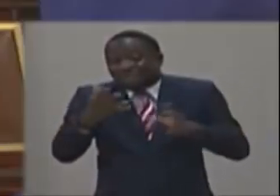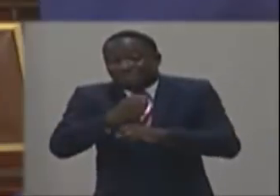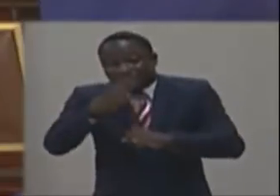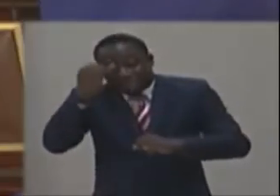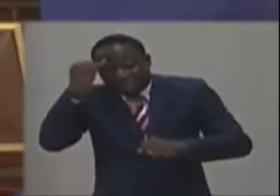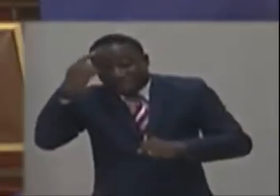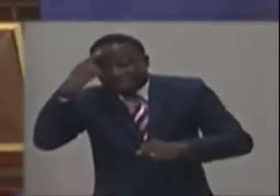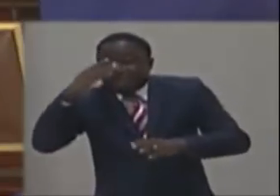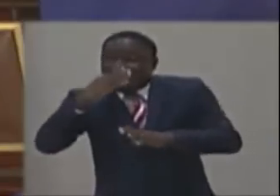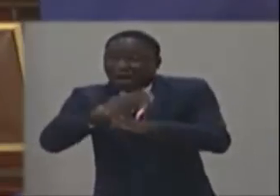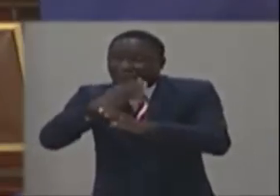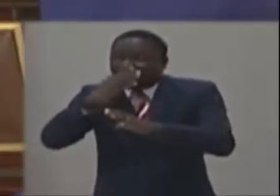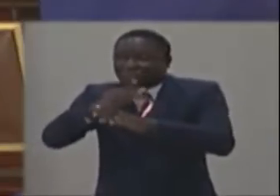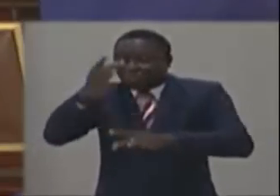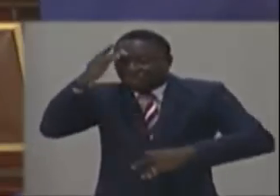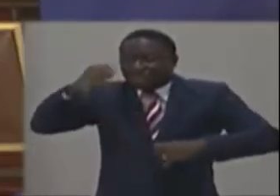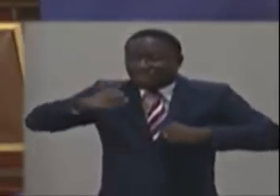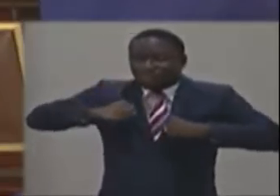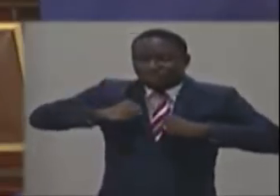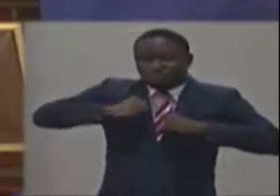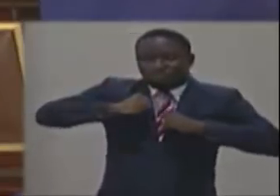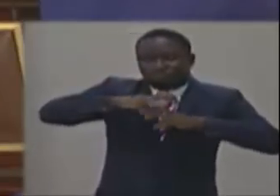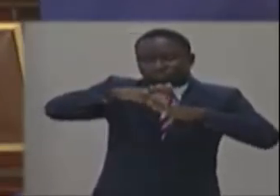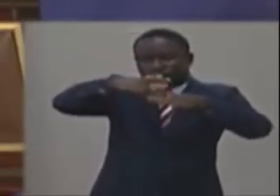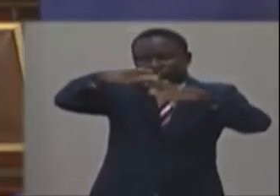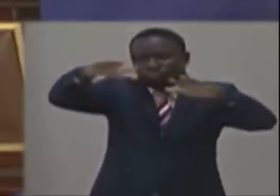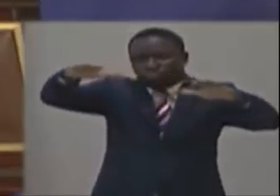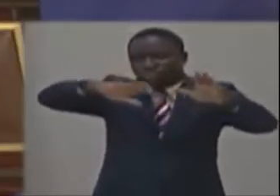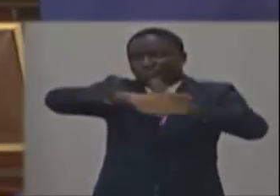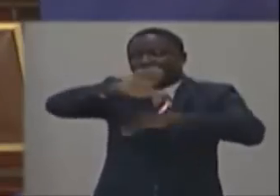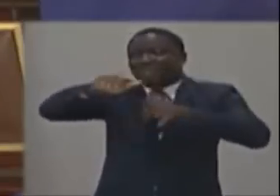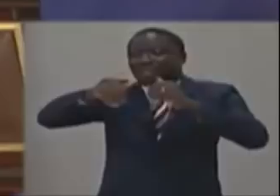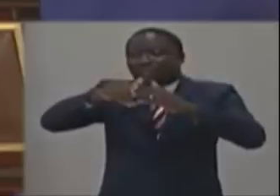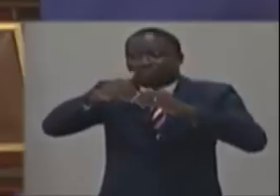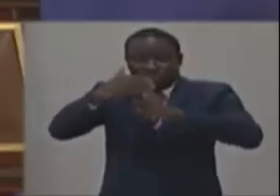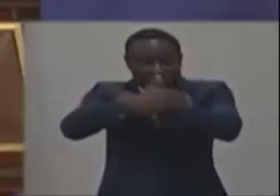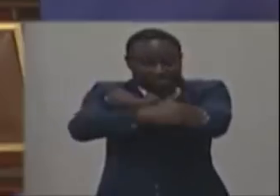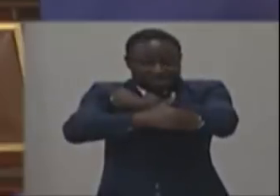l'idée pour nous empêcher la maladie à l'école dans tout le pays. Ça